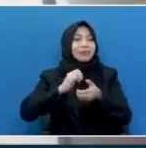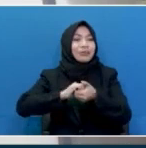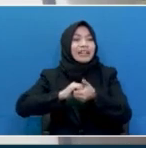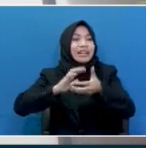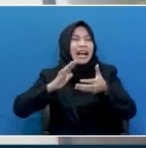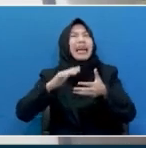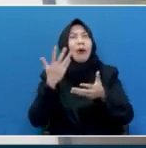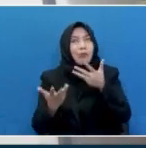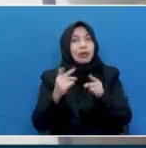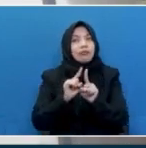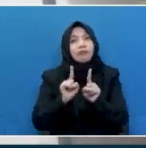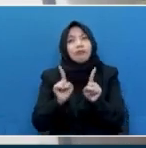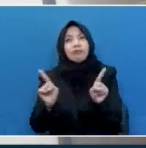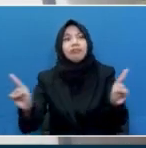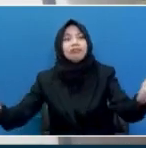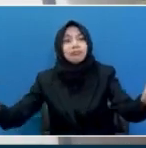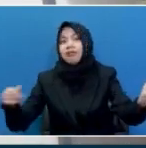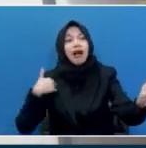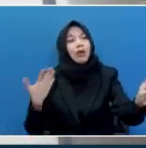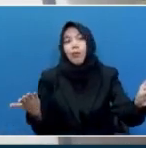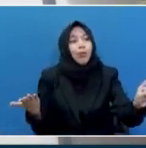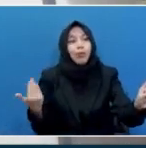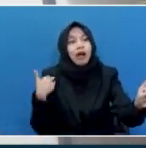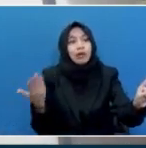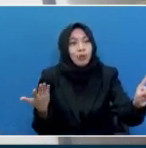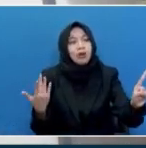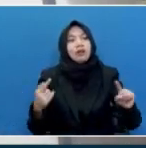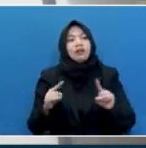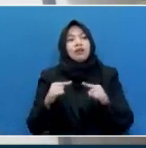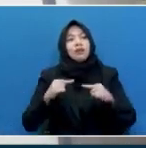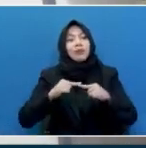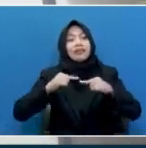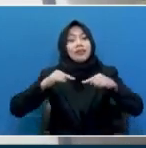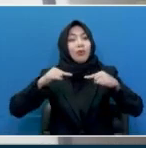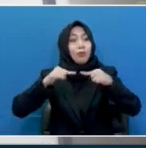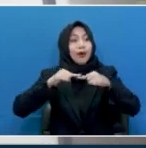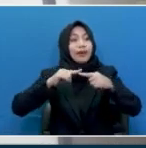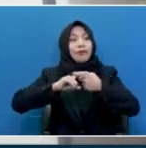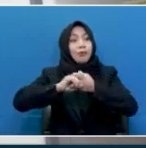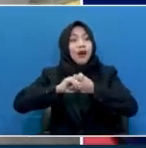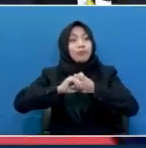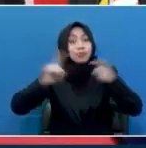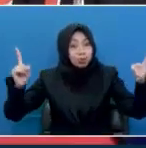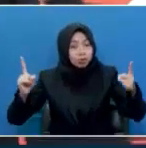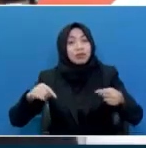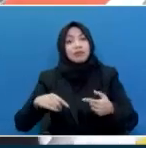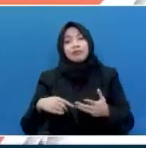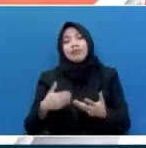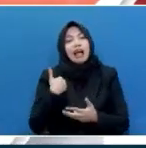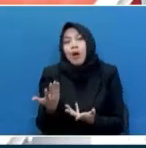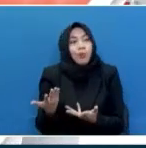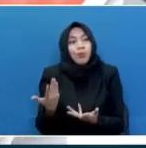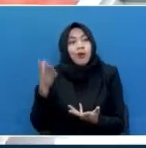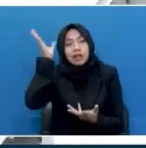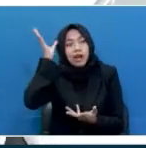Ee Saya tidak tahu apakah kemudian ke depan ini akan kemudian mengarah pada pemutusan hubungan politik tapi bahwa